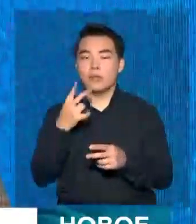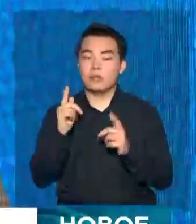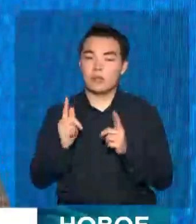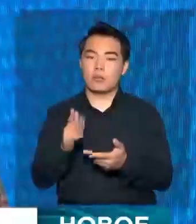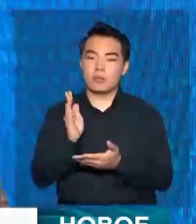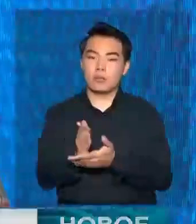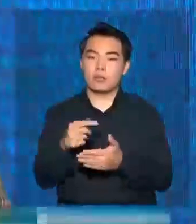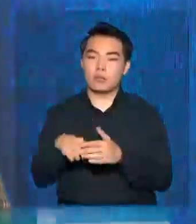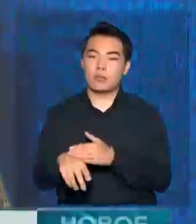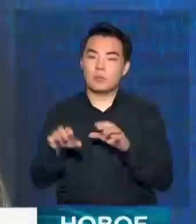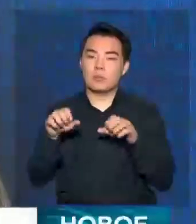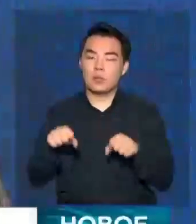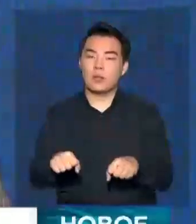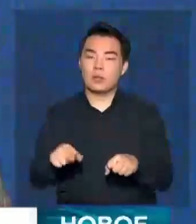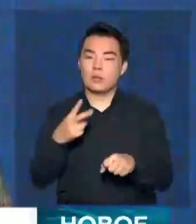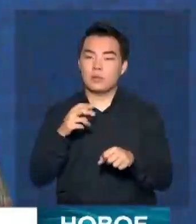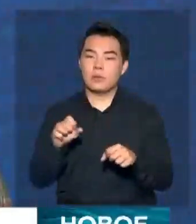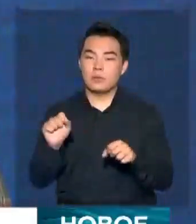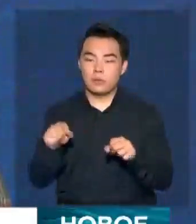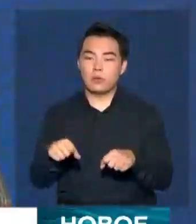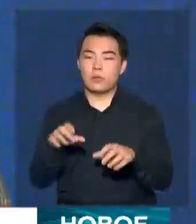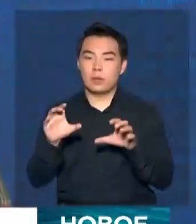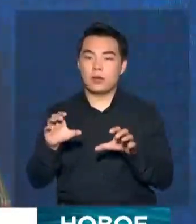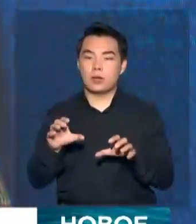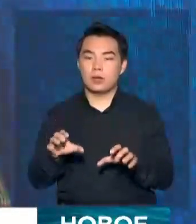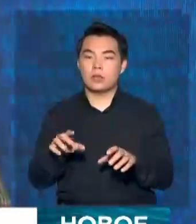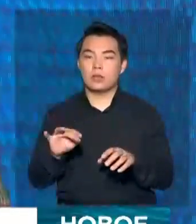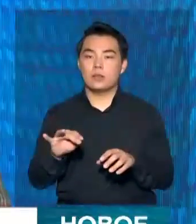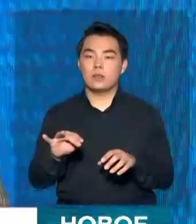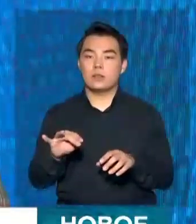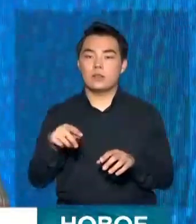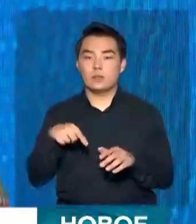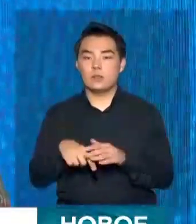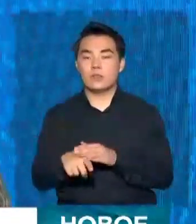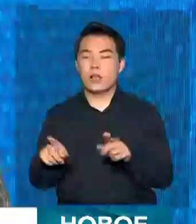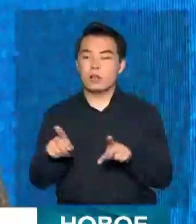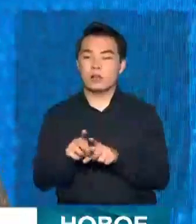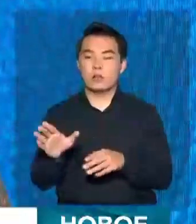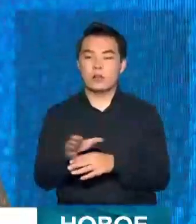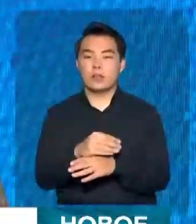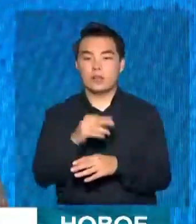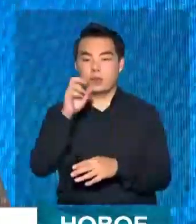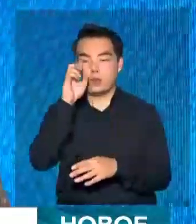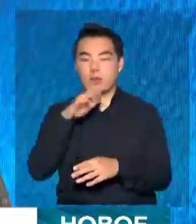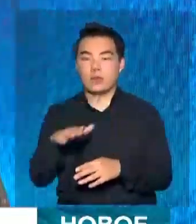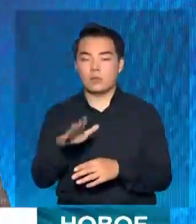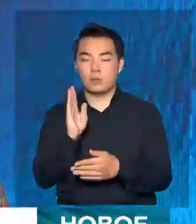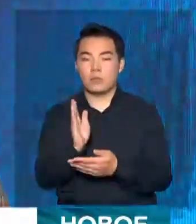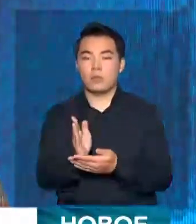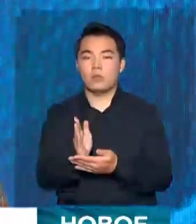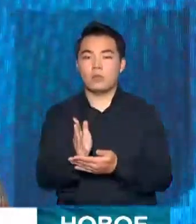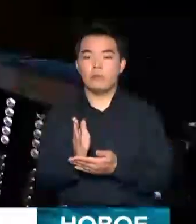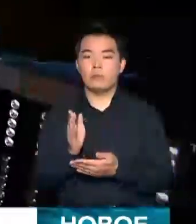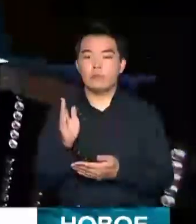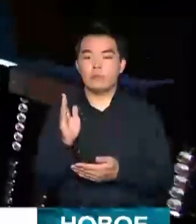международных правил разным государствам. Законные правила ООН одинаковы для всех государств. Это именно подчеркнул